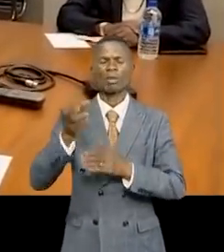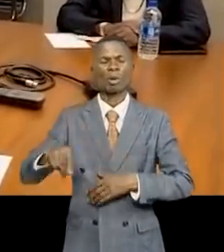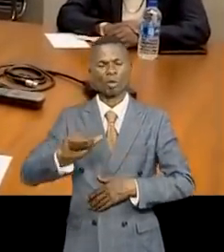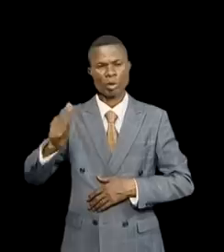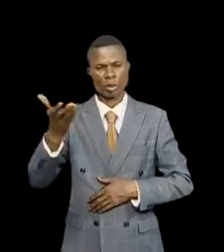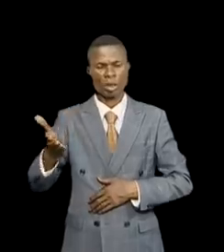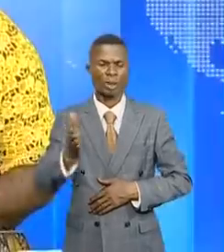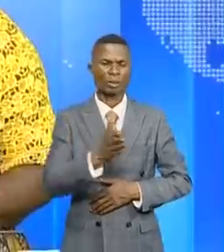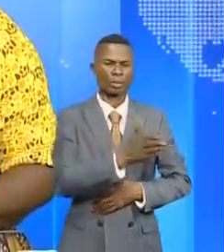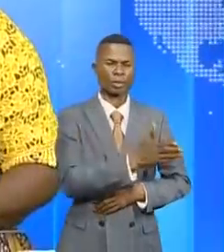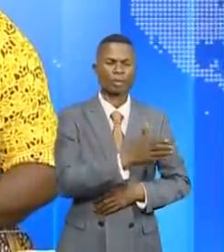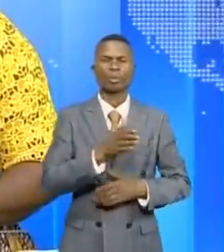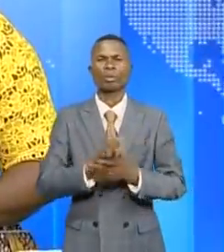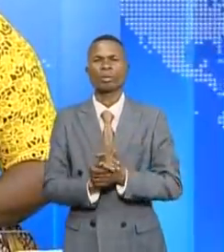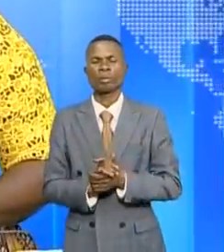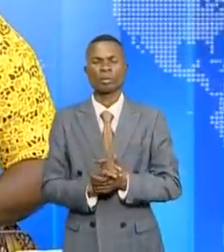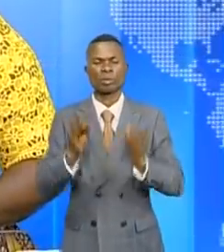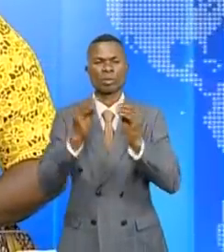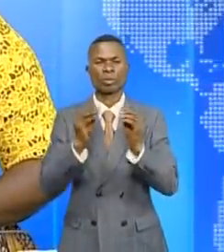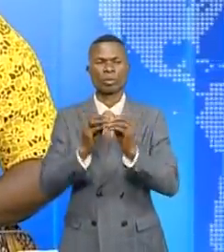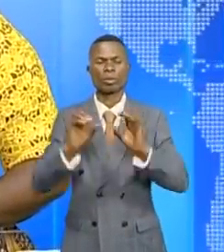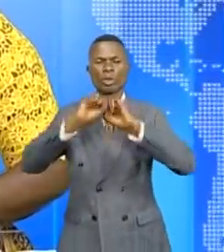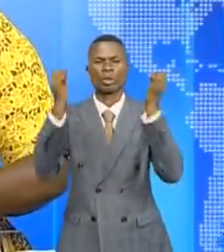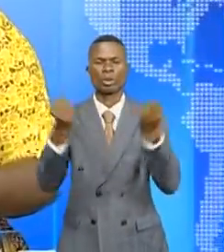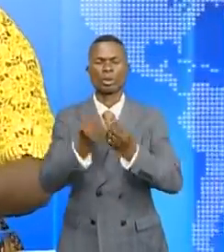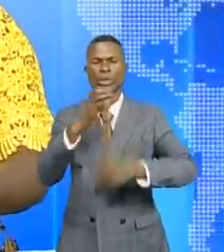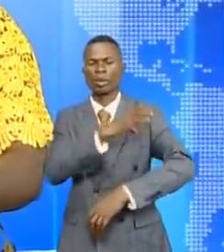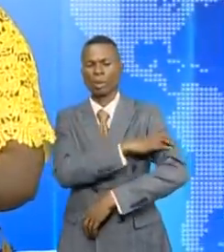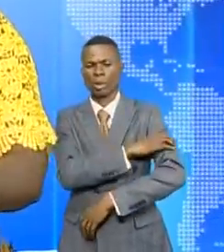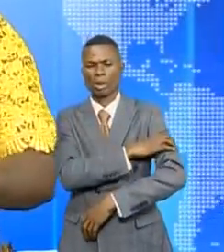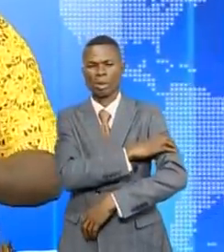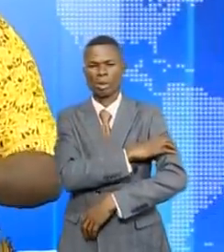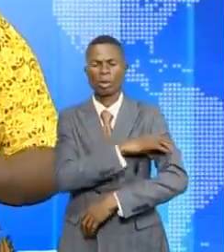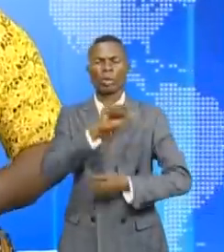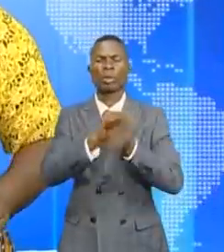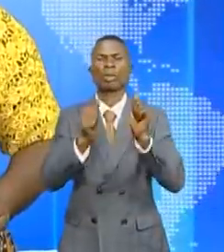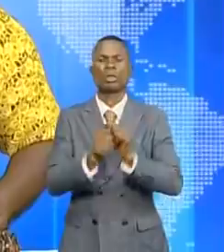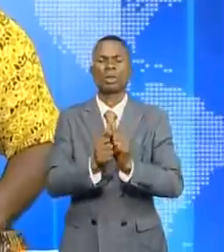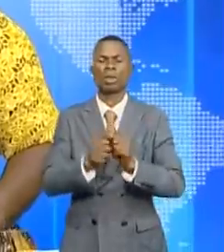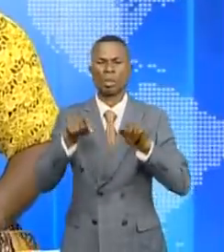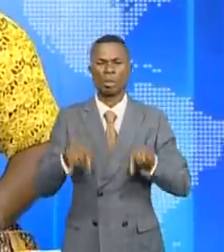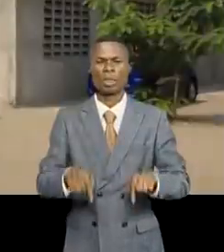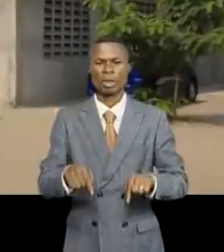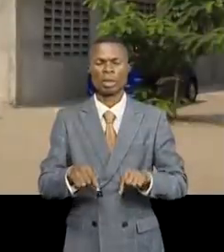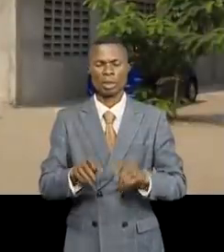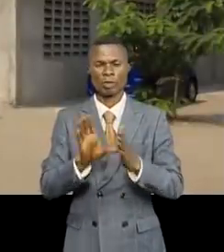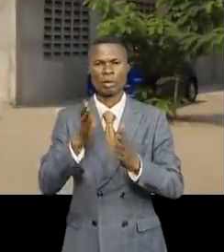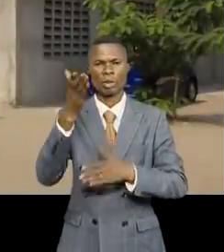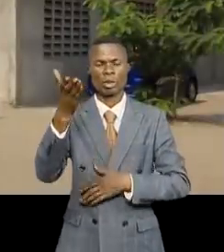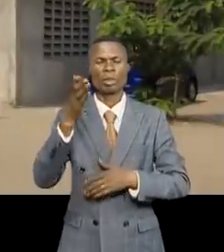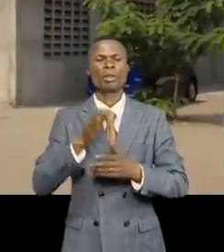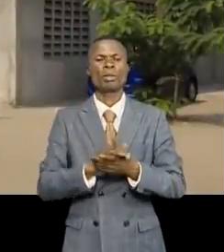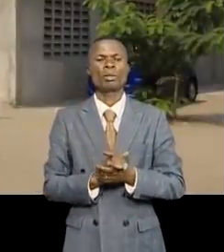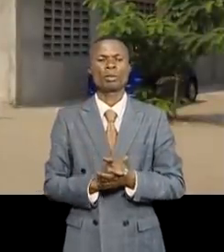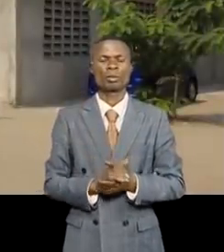province. Et puis cette réunion de la société civile sur les questions d'actualité. Culte de prière